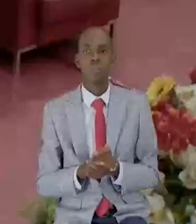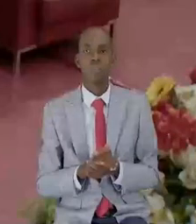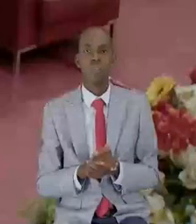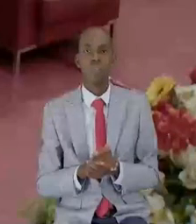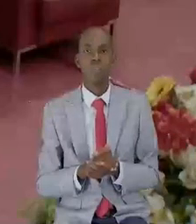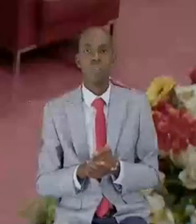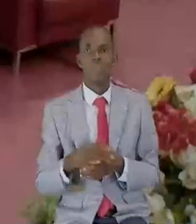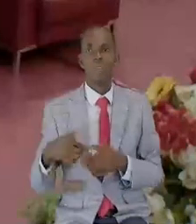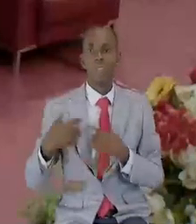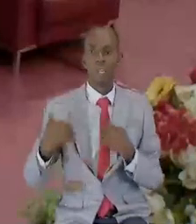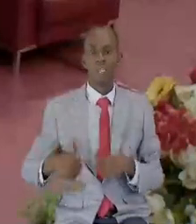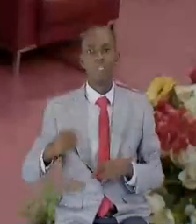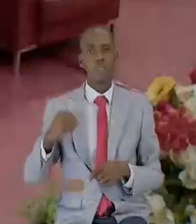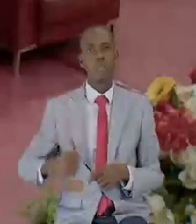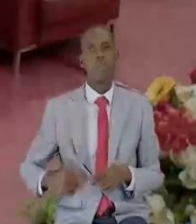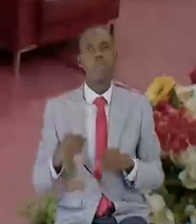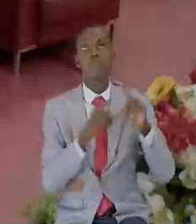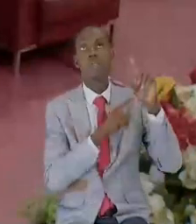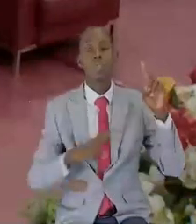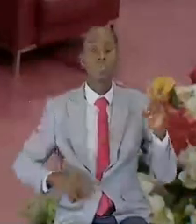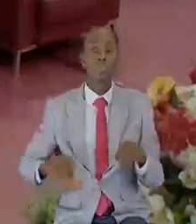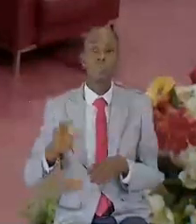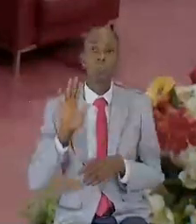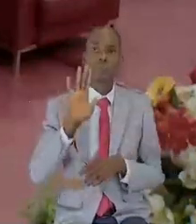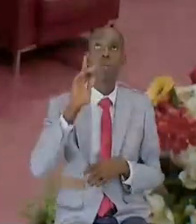La circoncision du cœur. L'Éternel ton Dieu